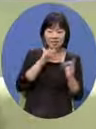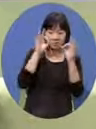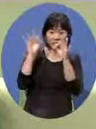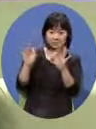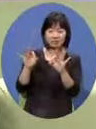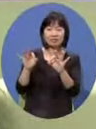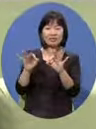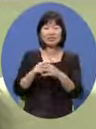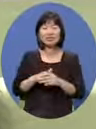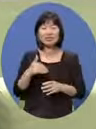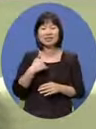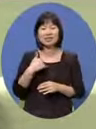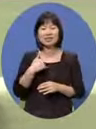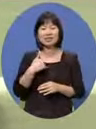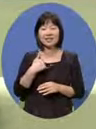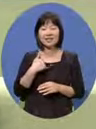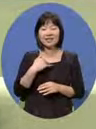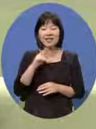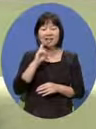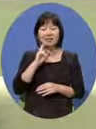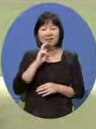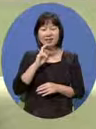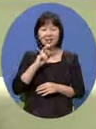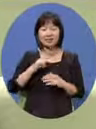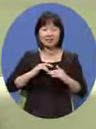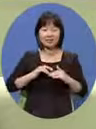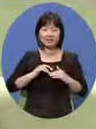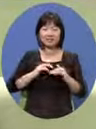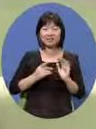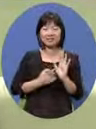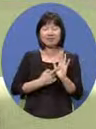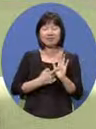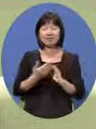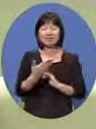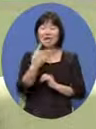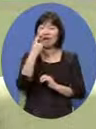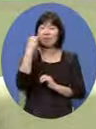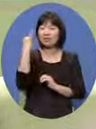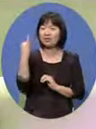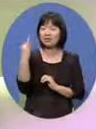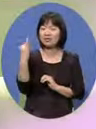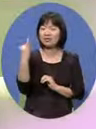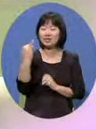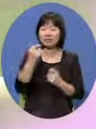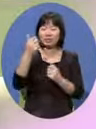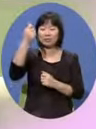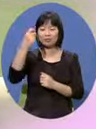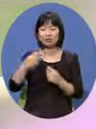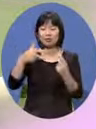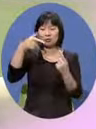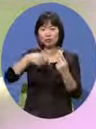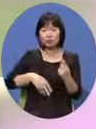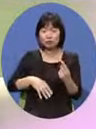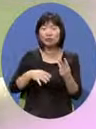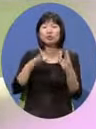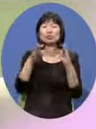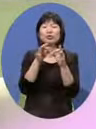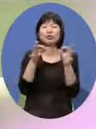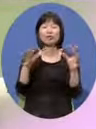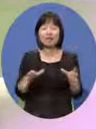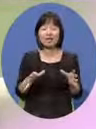보시고요. 네. 저희가 음악 착 깔아드릴게요. 네. 어머니, 몇 주 동안 저희들